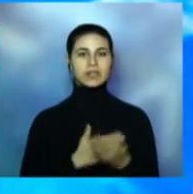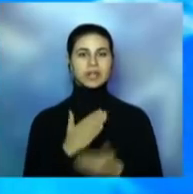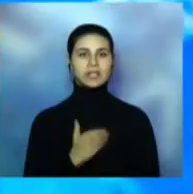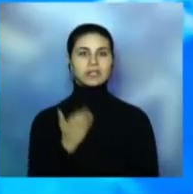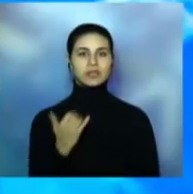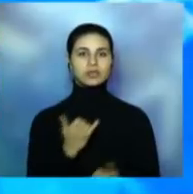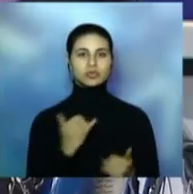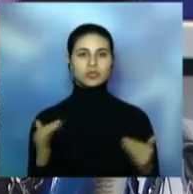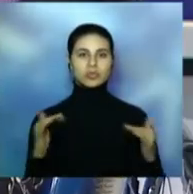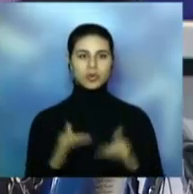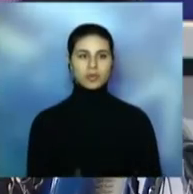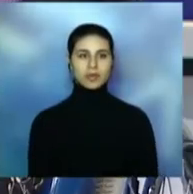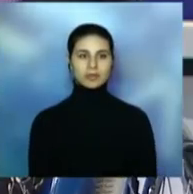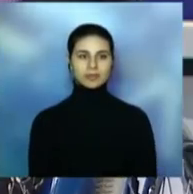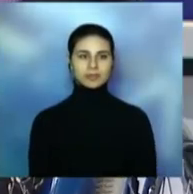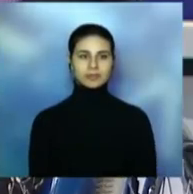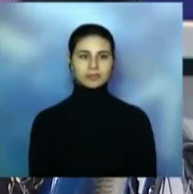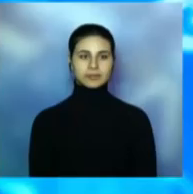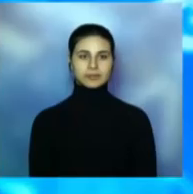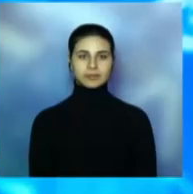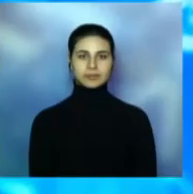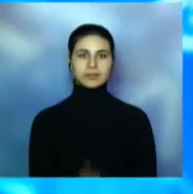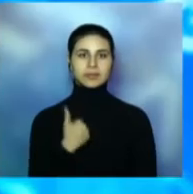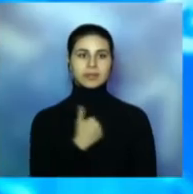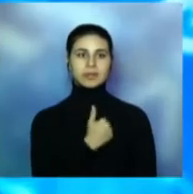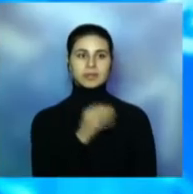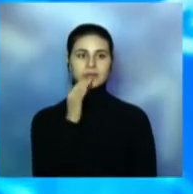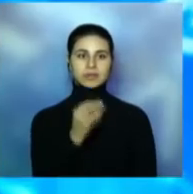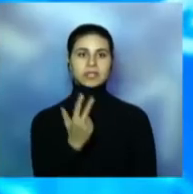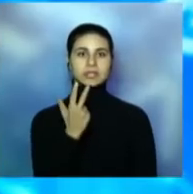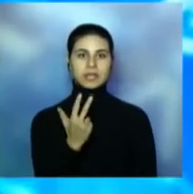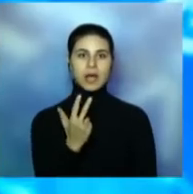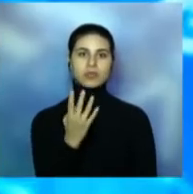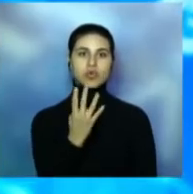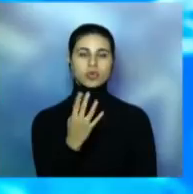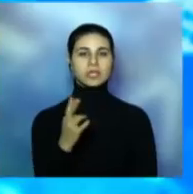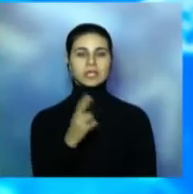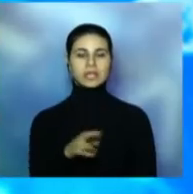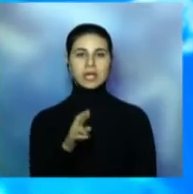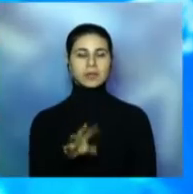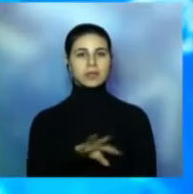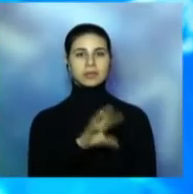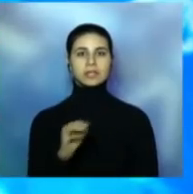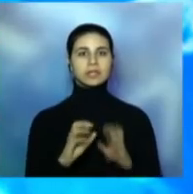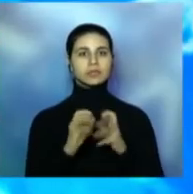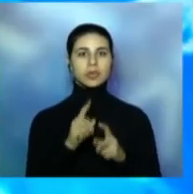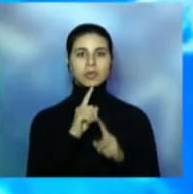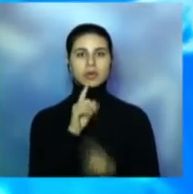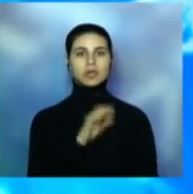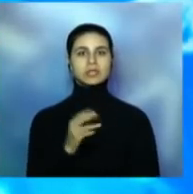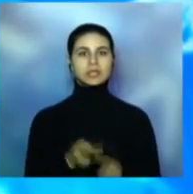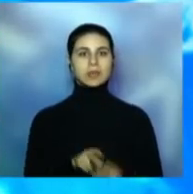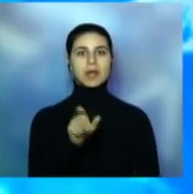თქვენი სტუმრობა. ნათიას მინდა გითხრა, 3-4 დეკემბერს მთელი მსოფლიო ისაუბრებს